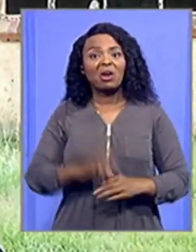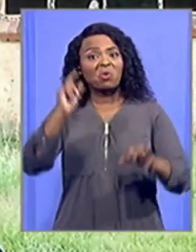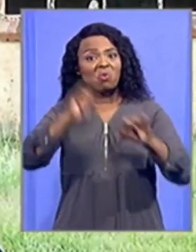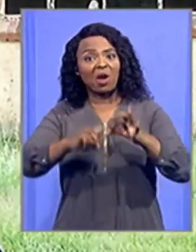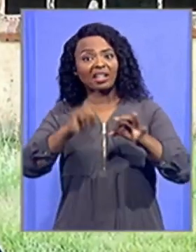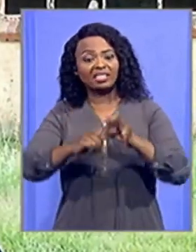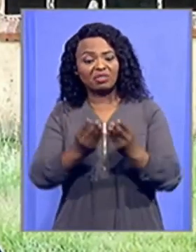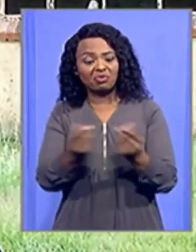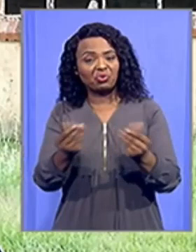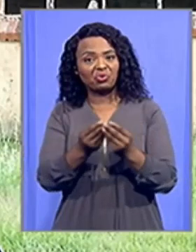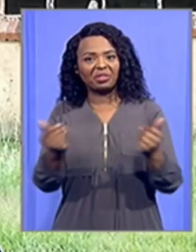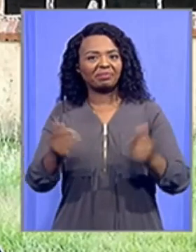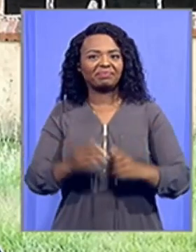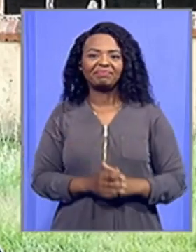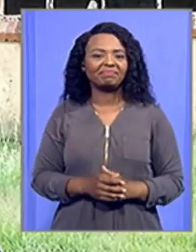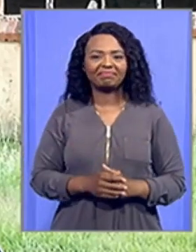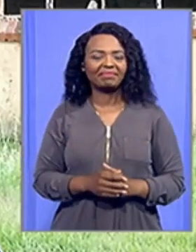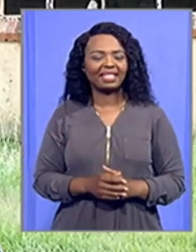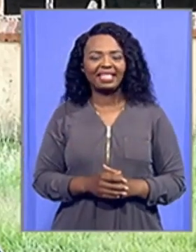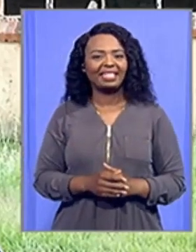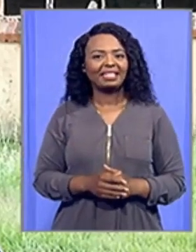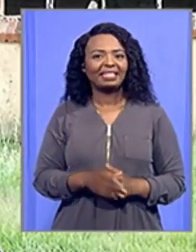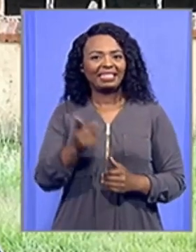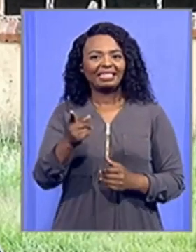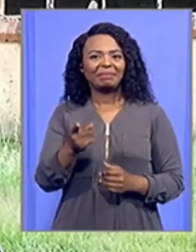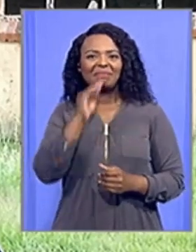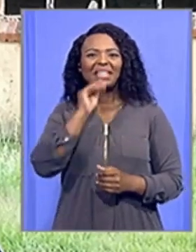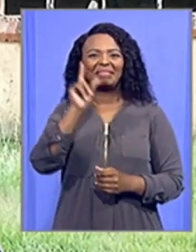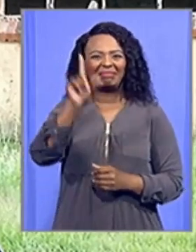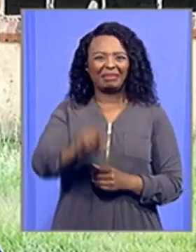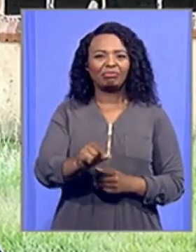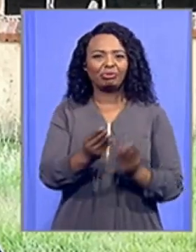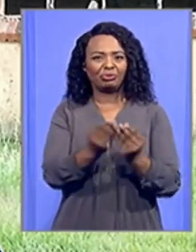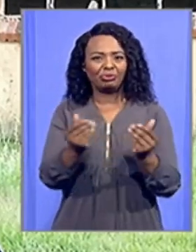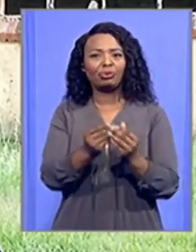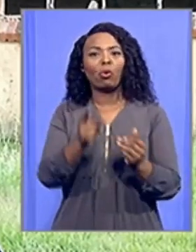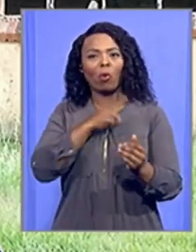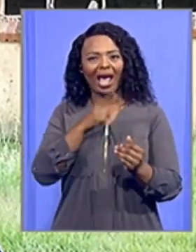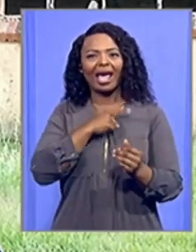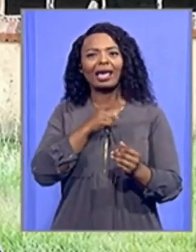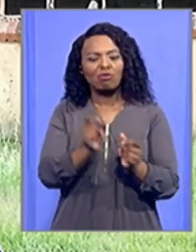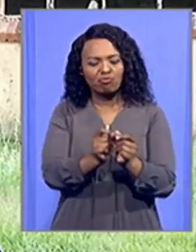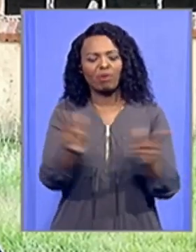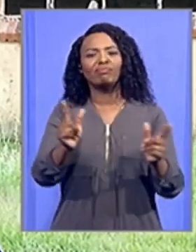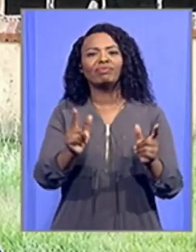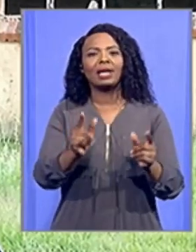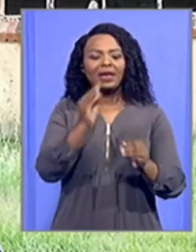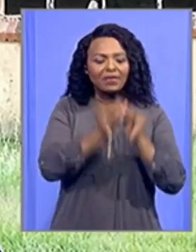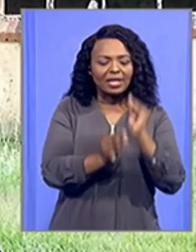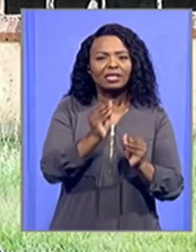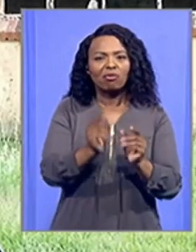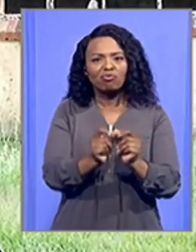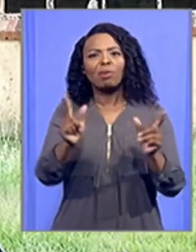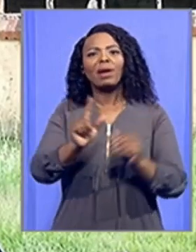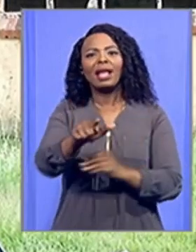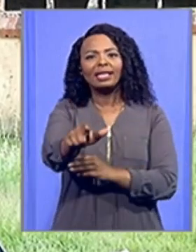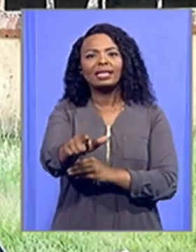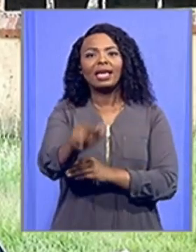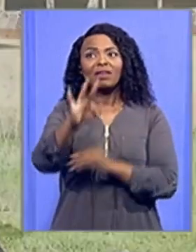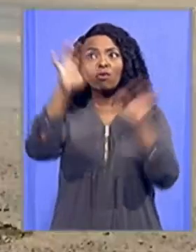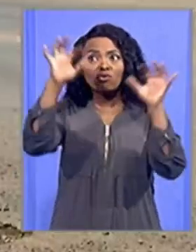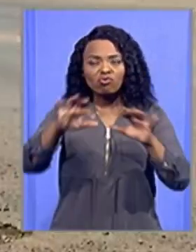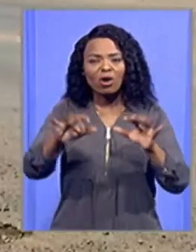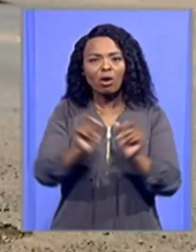swag and then ka mosho e ba go tswa go katologile gape ha di pula dina go nna hela ero